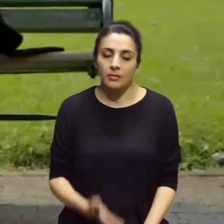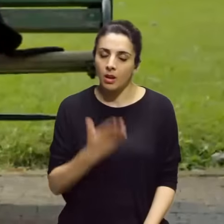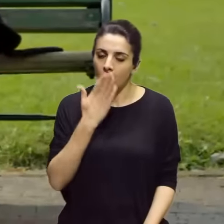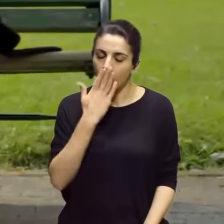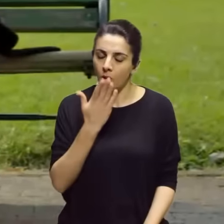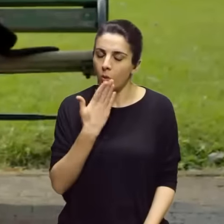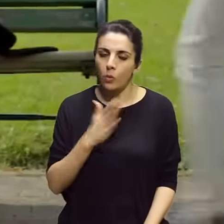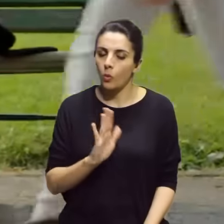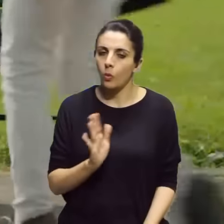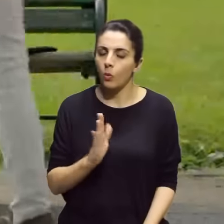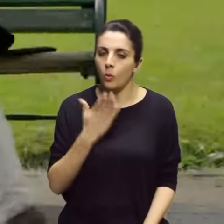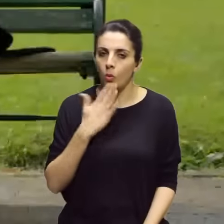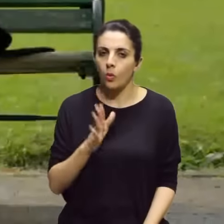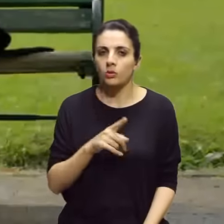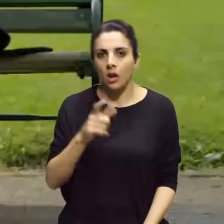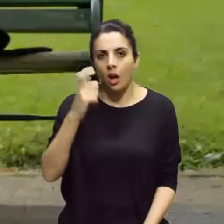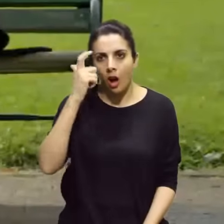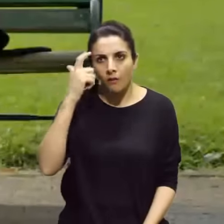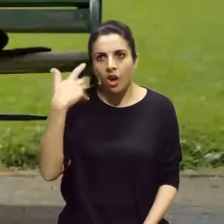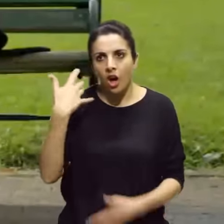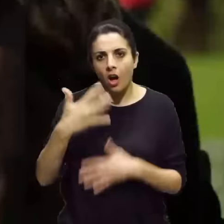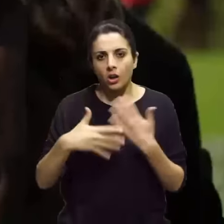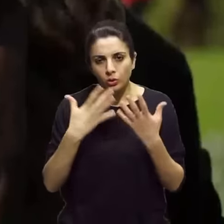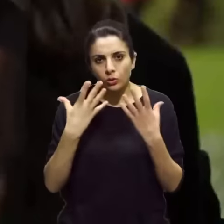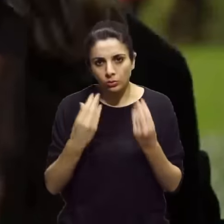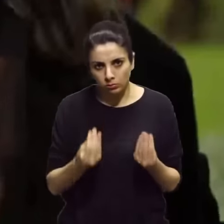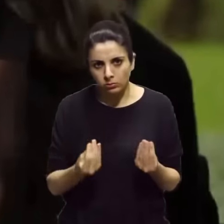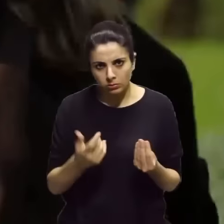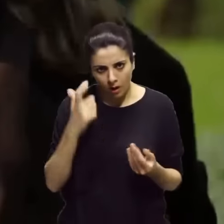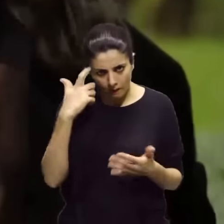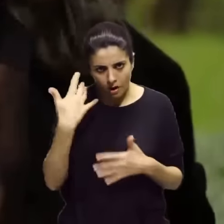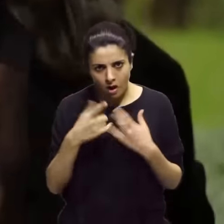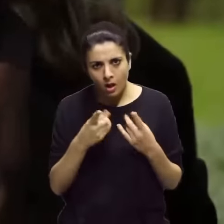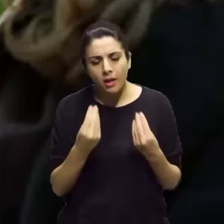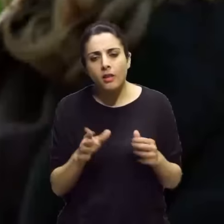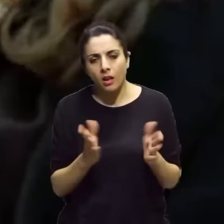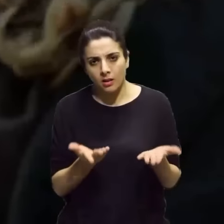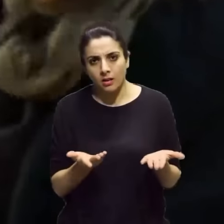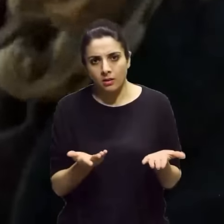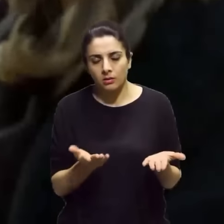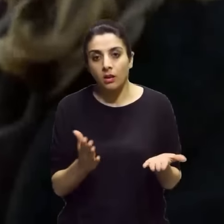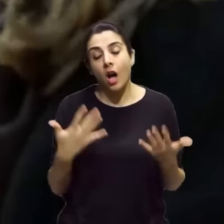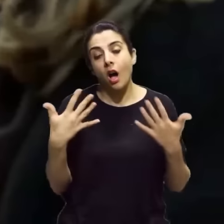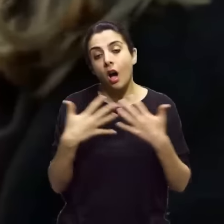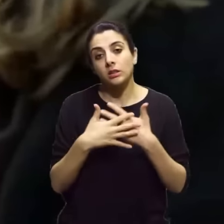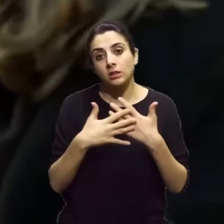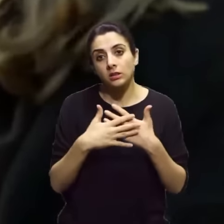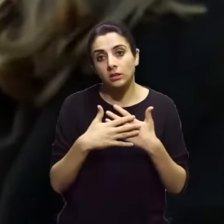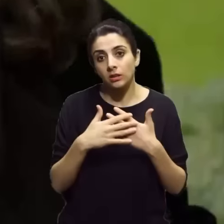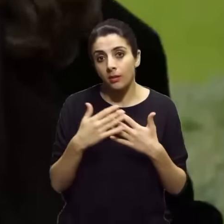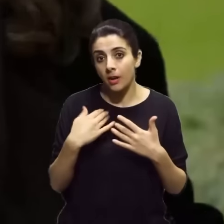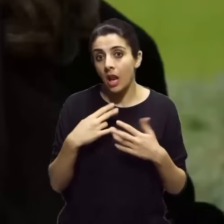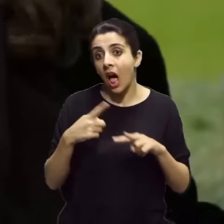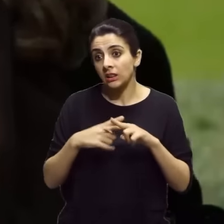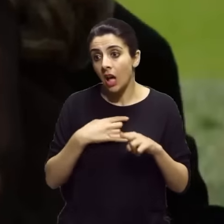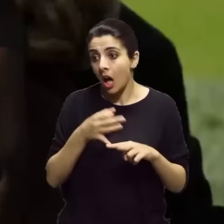Yok. Fakülte bahçesi. Yok yok senin kafa bayağı gitmiş. Gitsene kafaya iyiyiz sana. Ben akşamleyin tembihleyeyim de Ayşe'mi